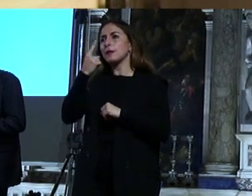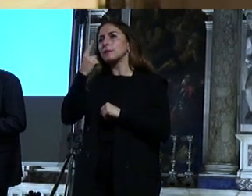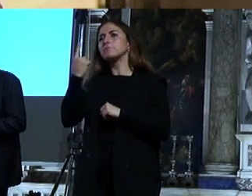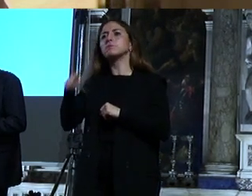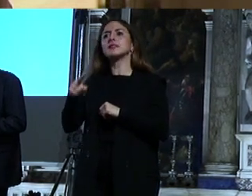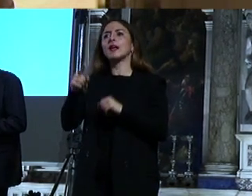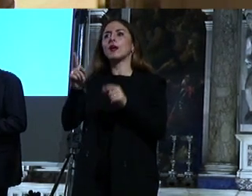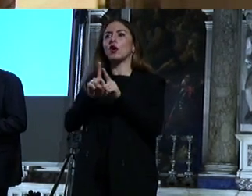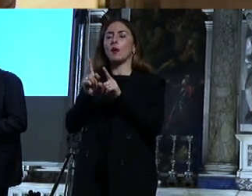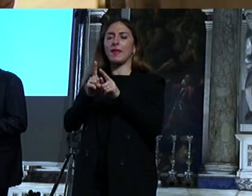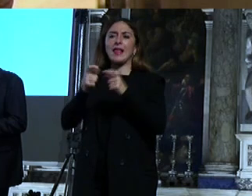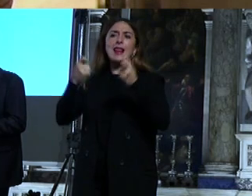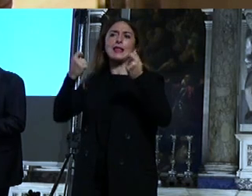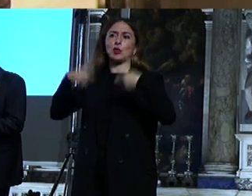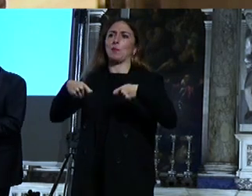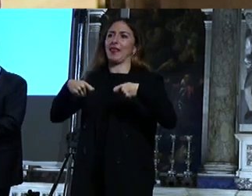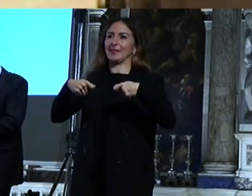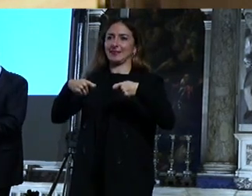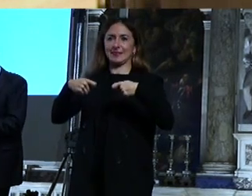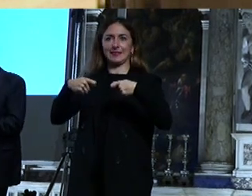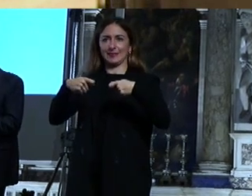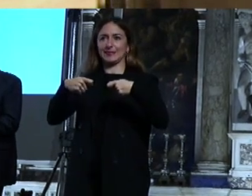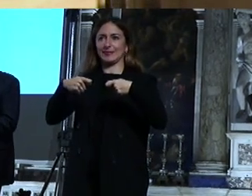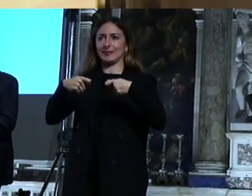città, che è cominciata